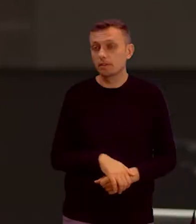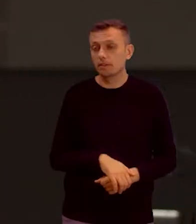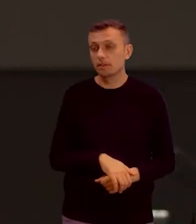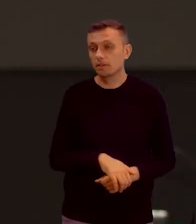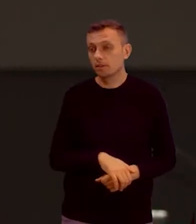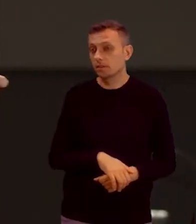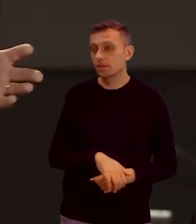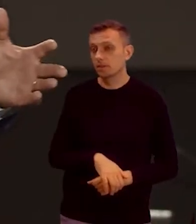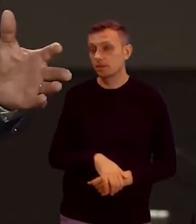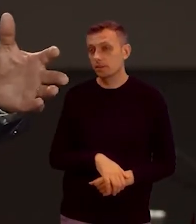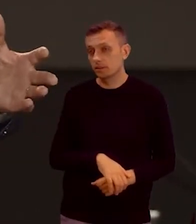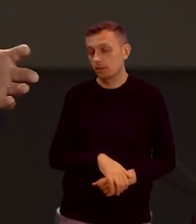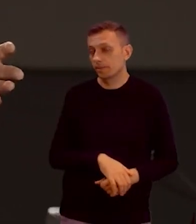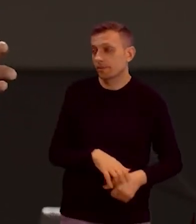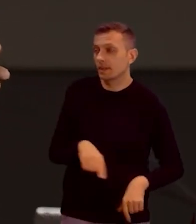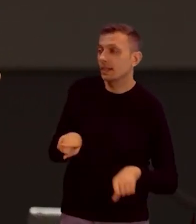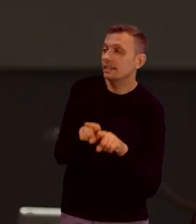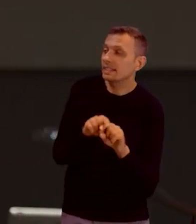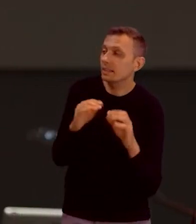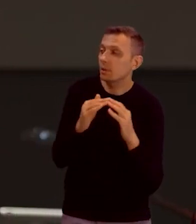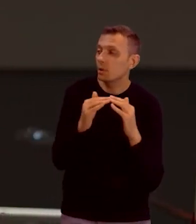łucznik produkujący strzałę,